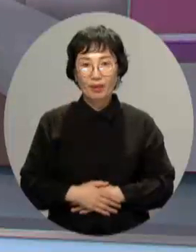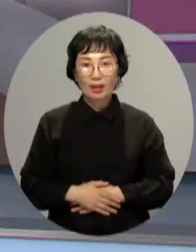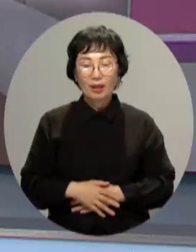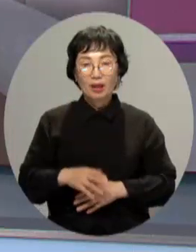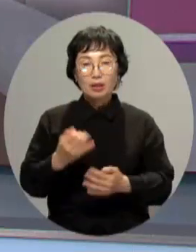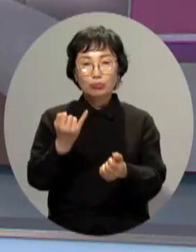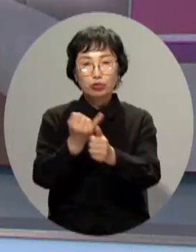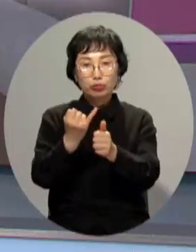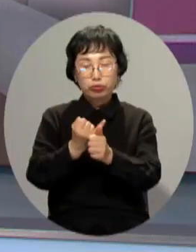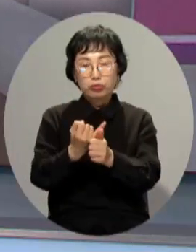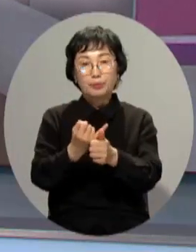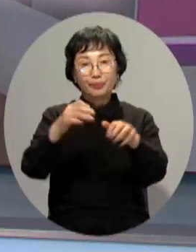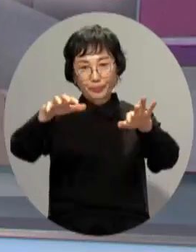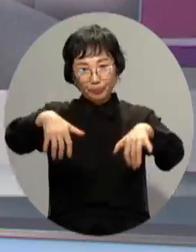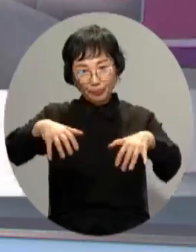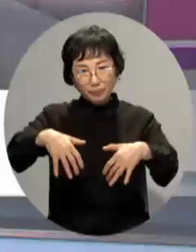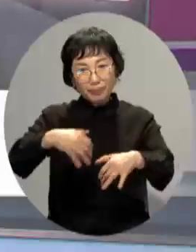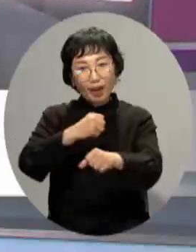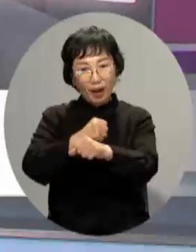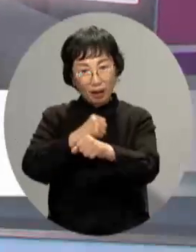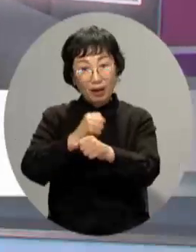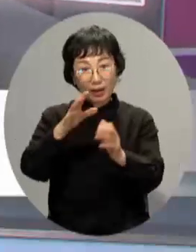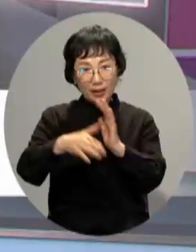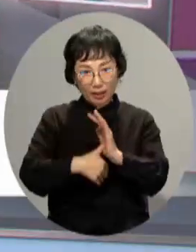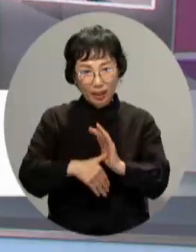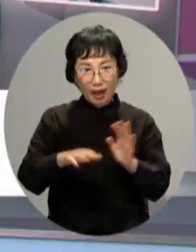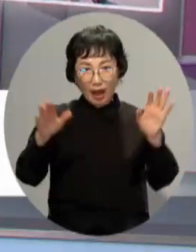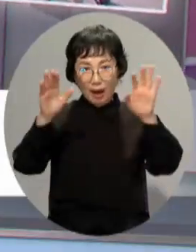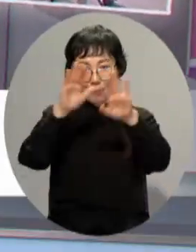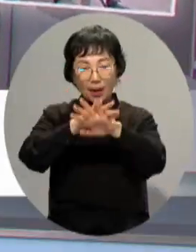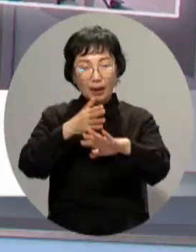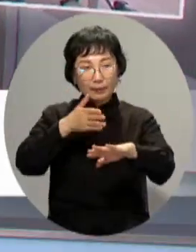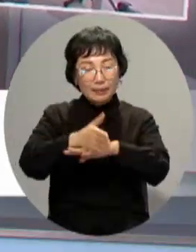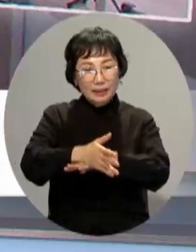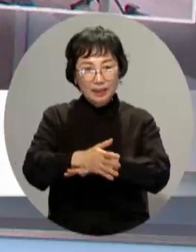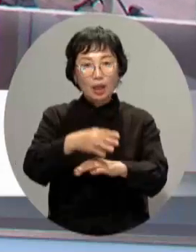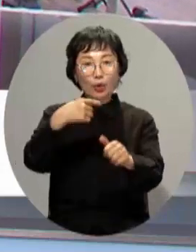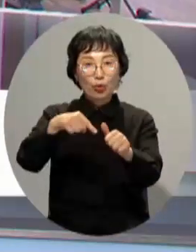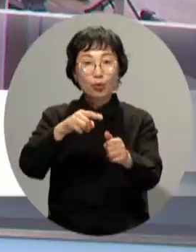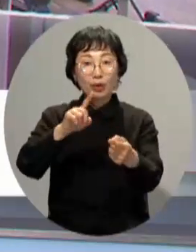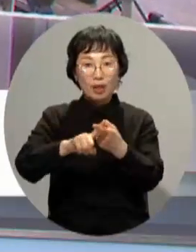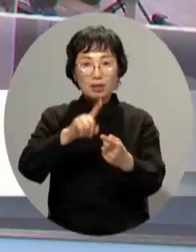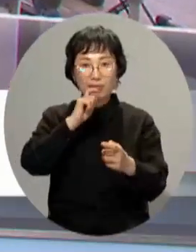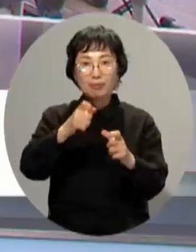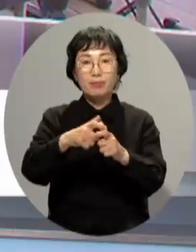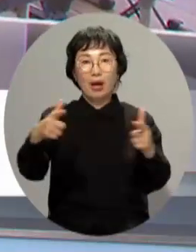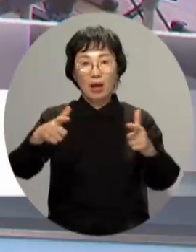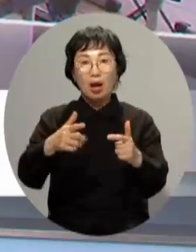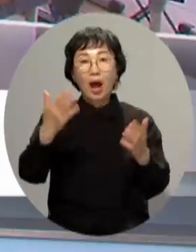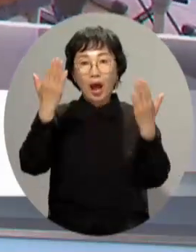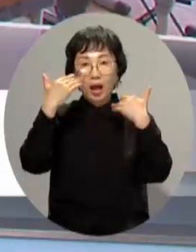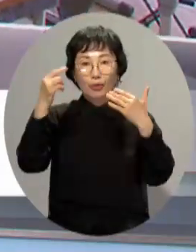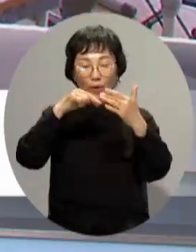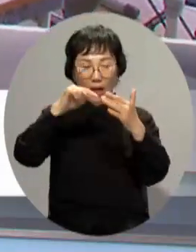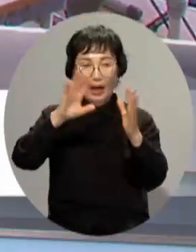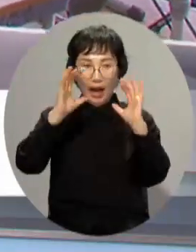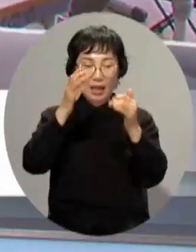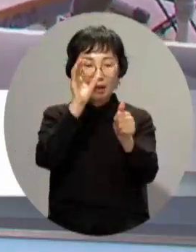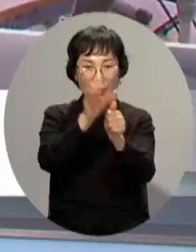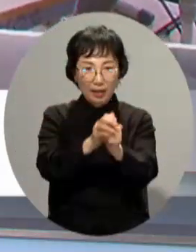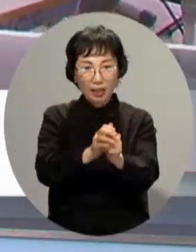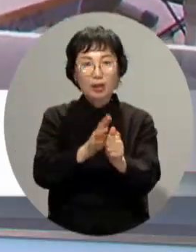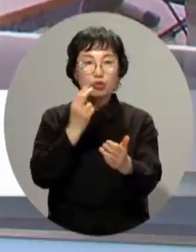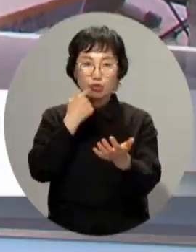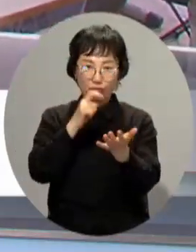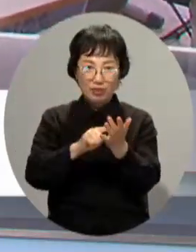맞벌이 가정과 한부모 가정이 늘면서 방과 후 돌봄을 원하는 가정이 많지만 여러 가지 이유로 그간 학교에 아이 맡기기가 쉽지